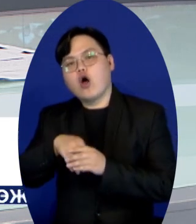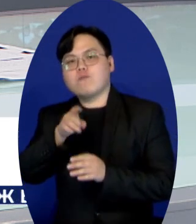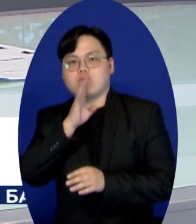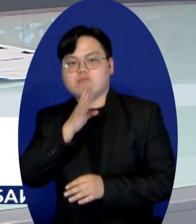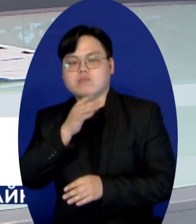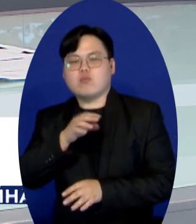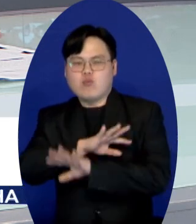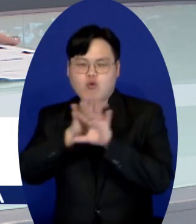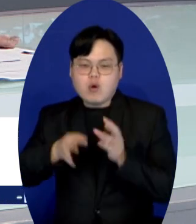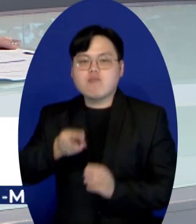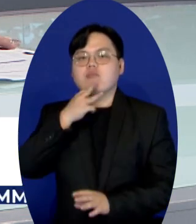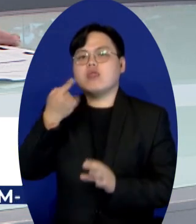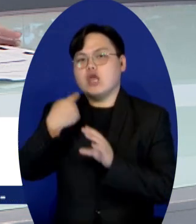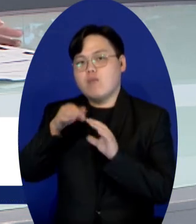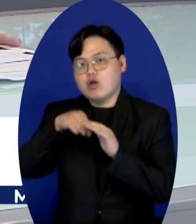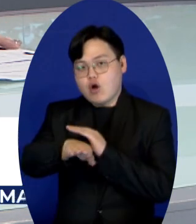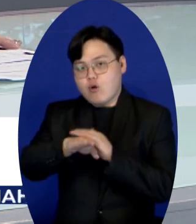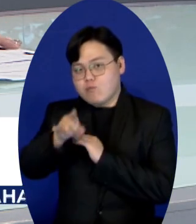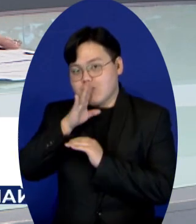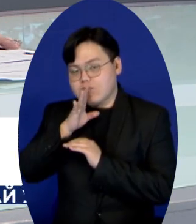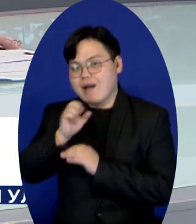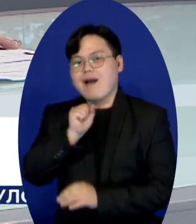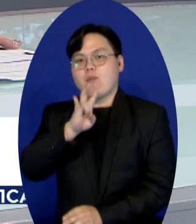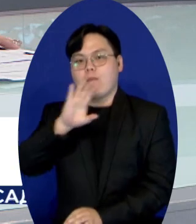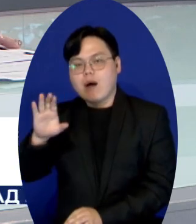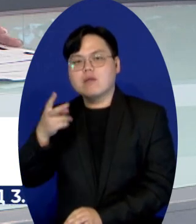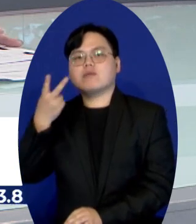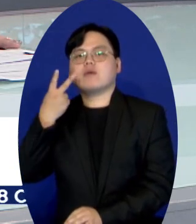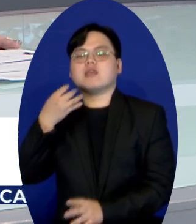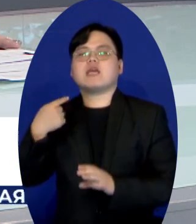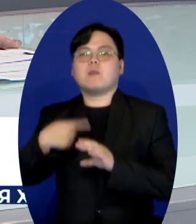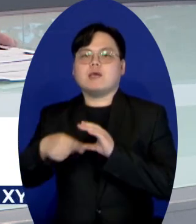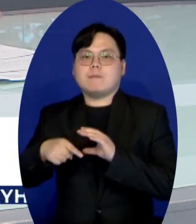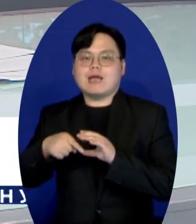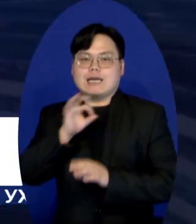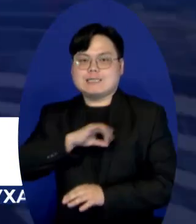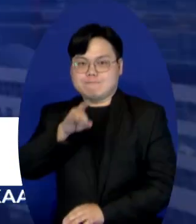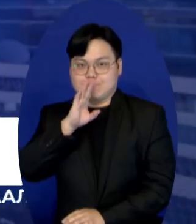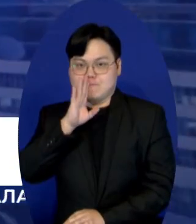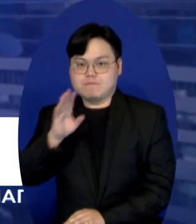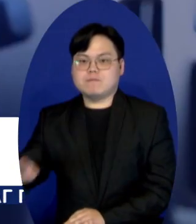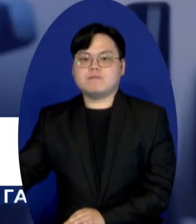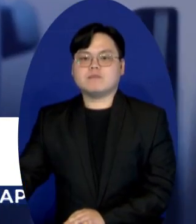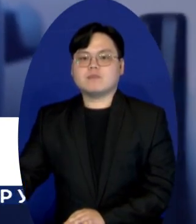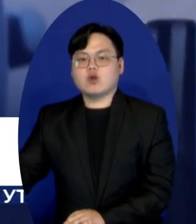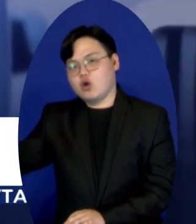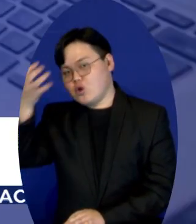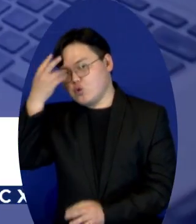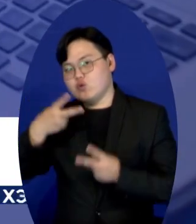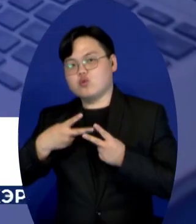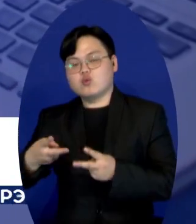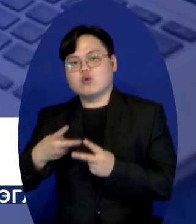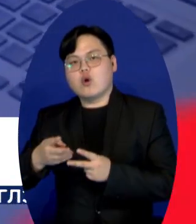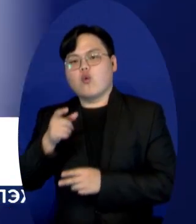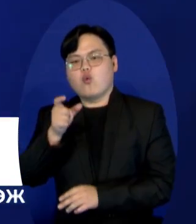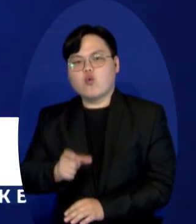ирдэг болно. Мөн аж ахуйн нэгжүүд ч төрийн мэдээллийг цахим хаягаар авдаг болох юм байна. Төрийн үйлчлэгээ хүрэхэд хүний